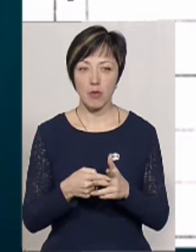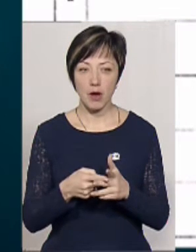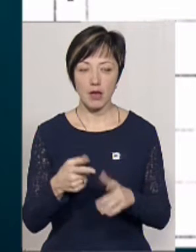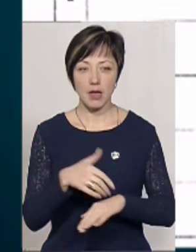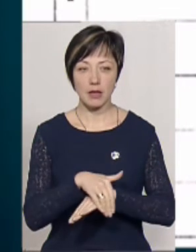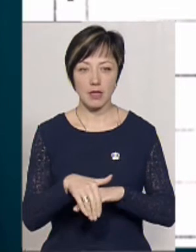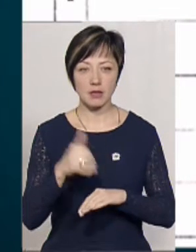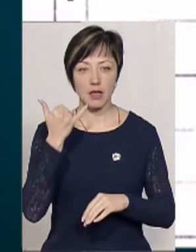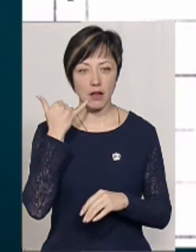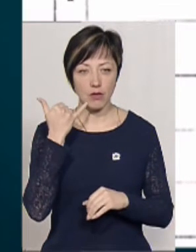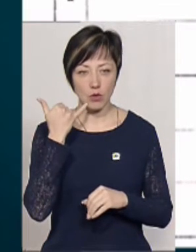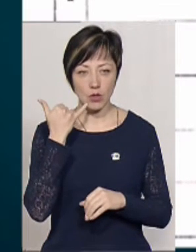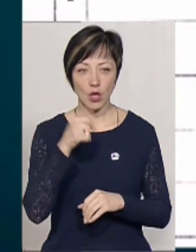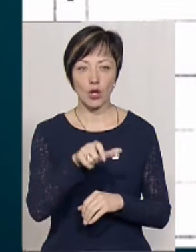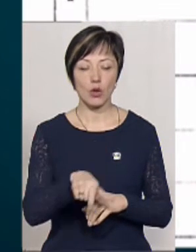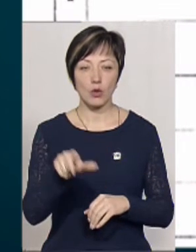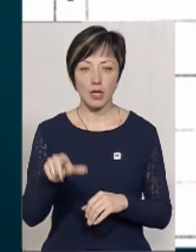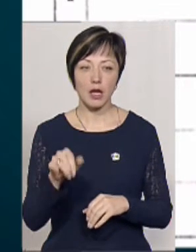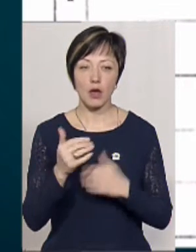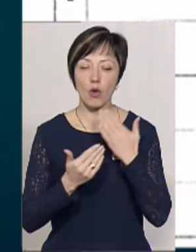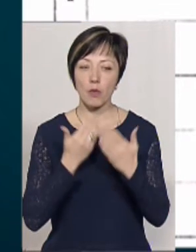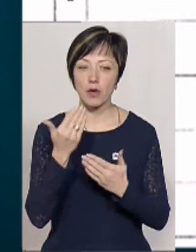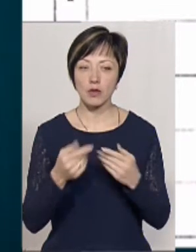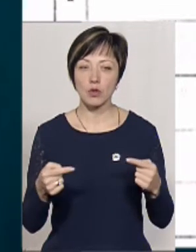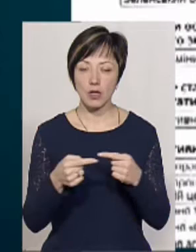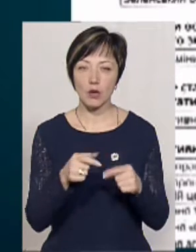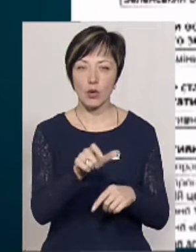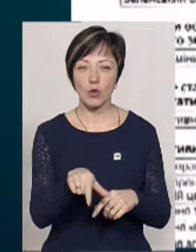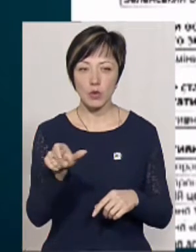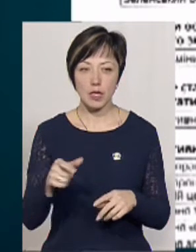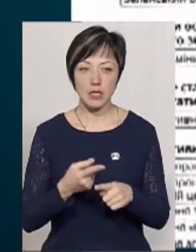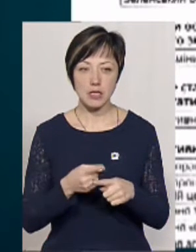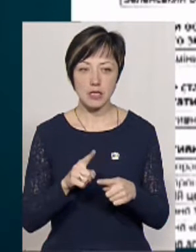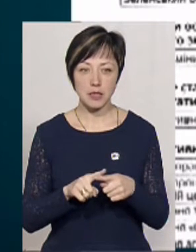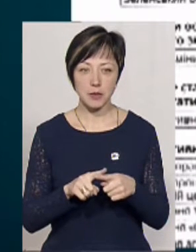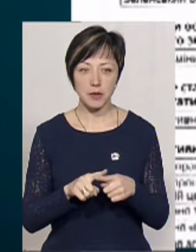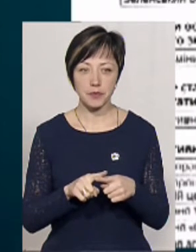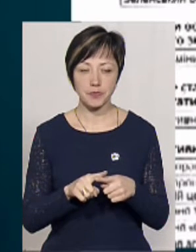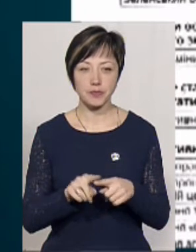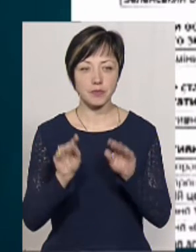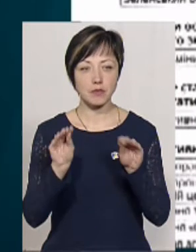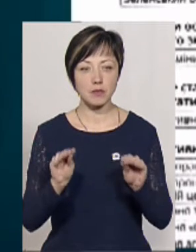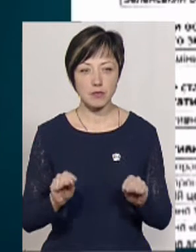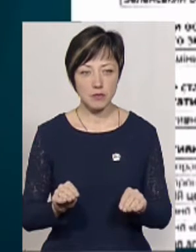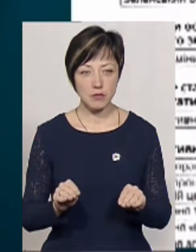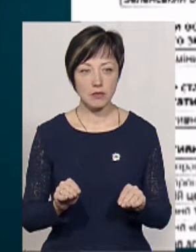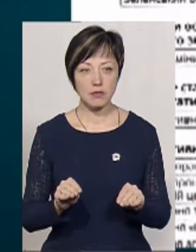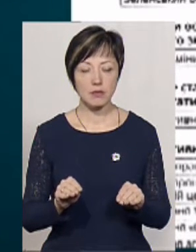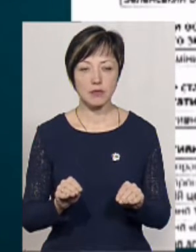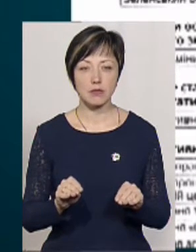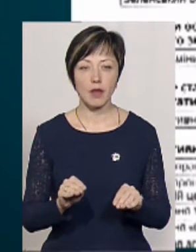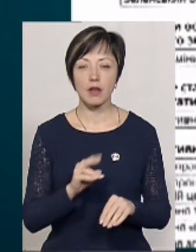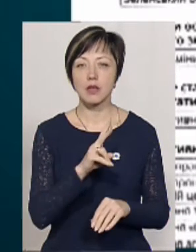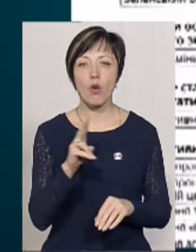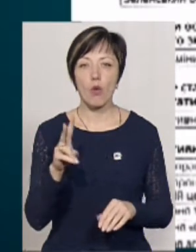батькові, адреси, телефони людей і опитувати конкретно цих людей з цими даними, за кого